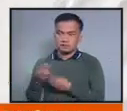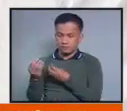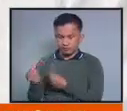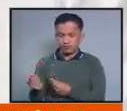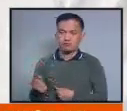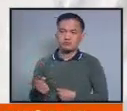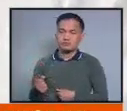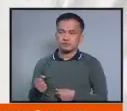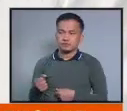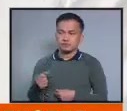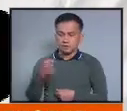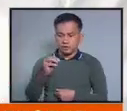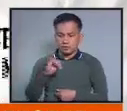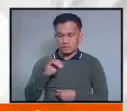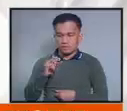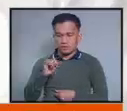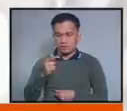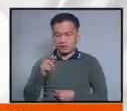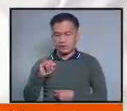yung the mitigating